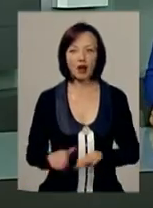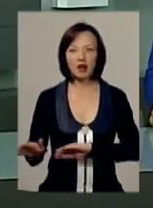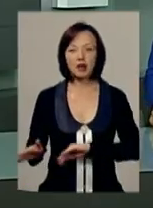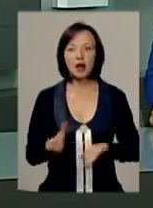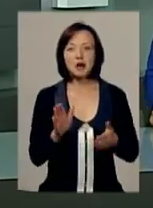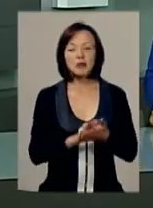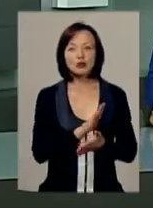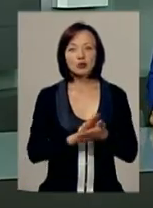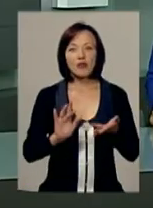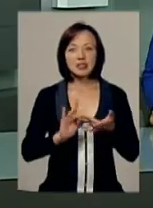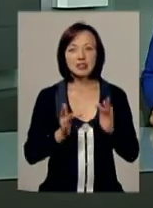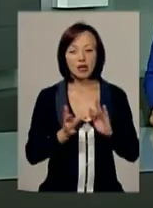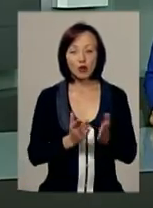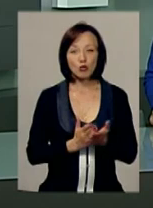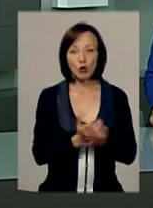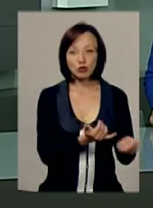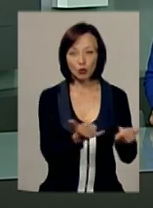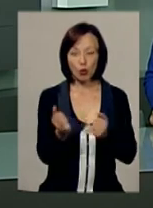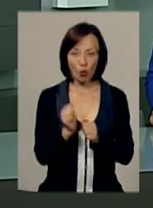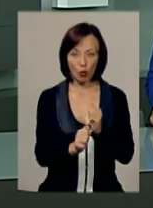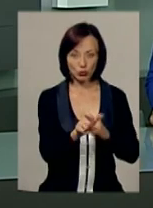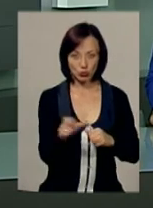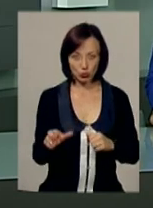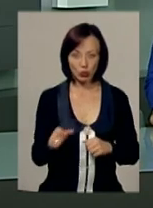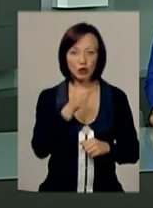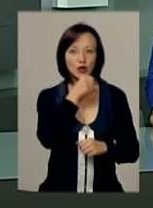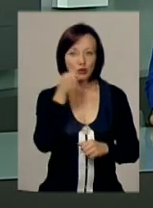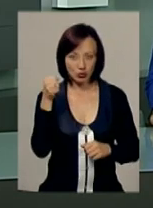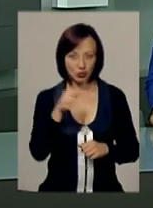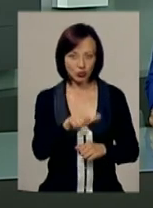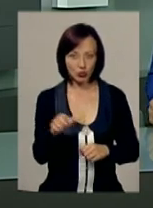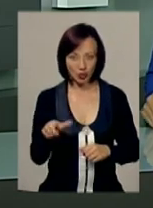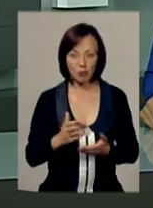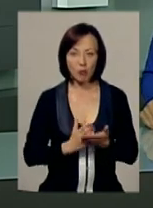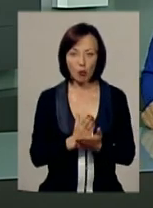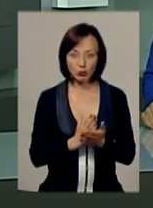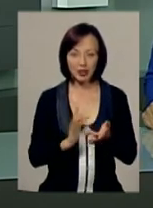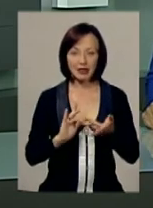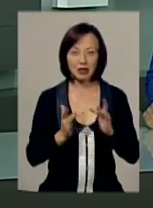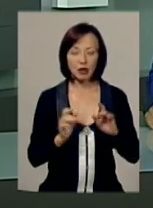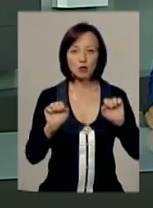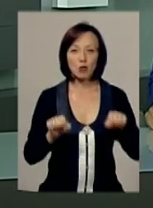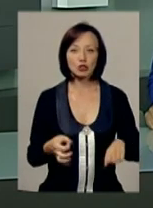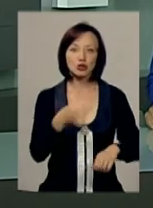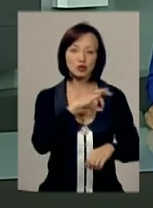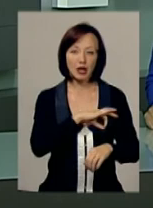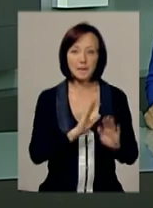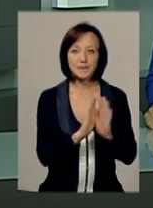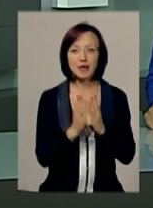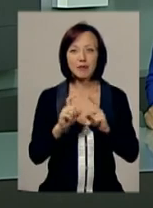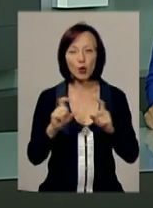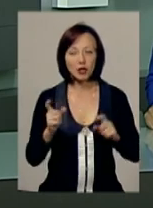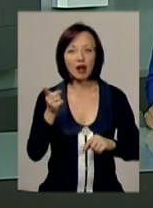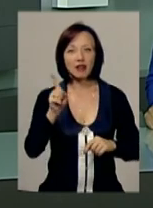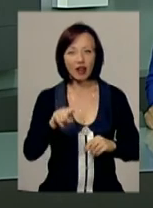Безкоштовний інтернет до послуг кожного. І насамперед для людей похилого віку. Послугами всесвітньої мережі можна скористатися в бібліотеках і